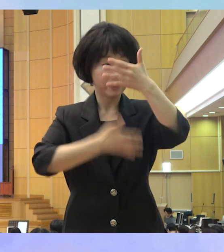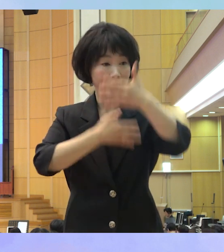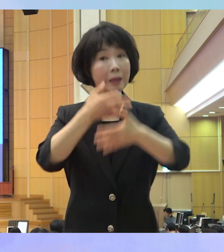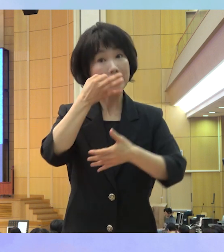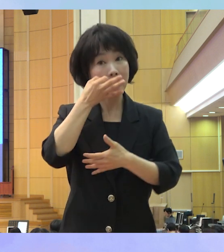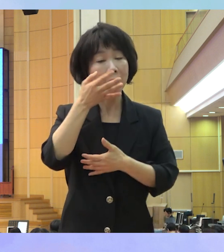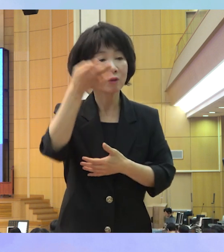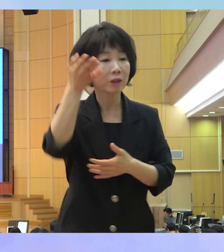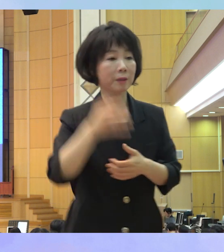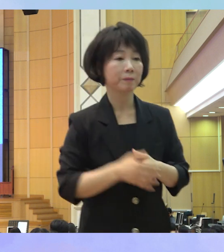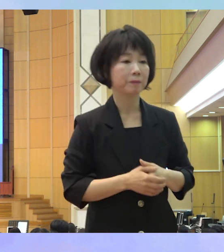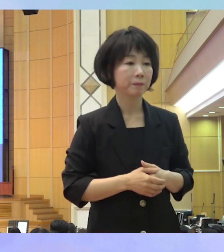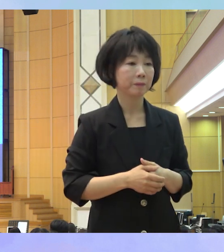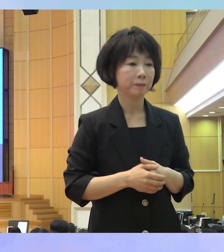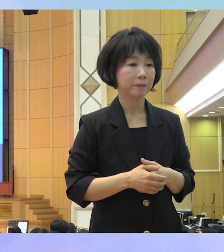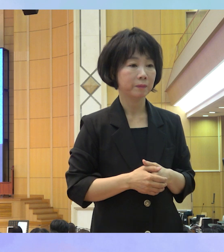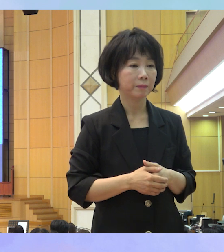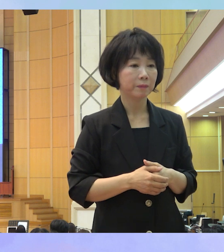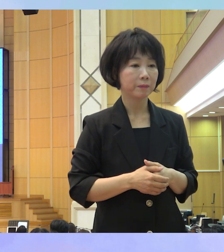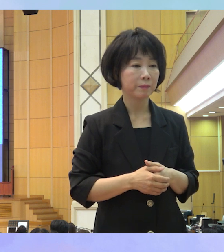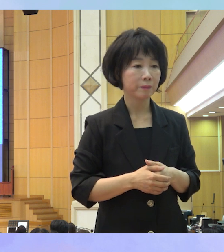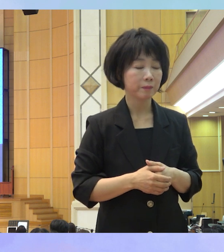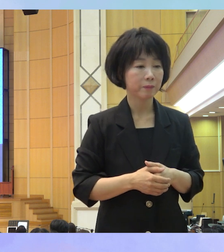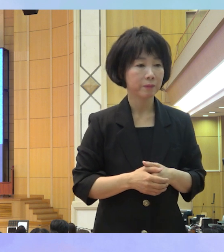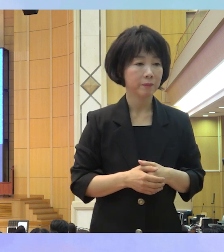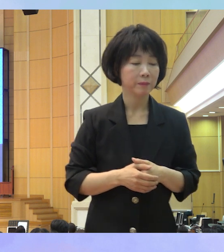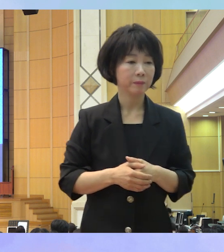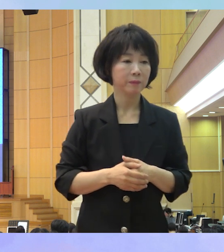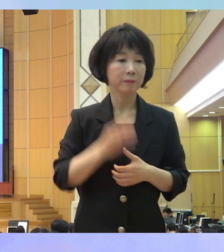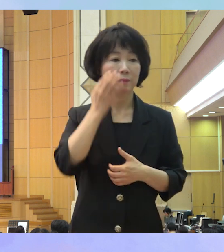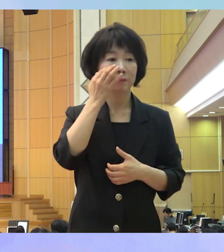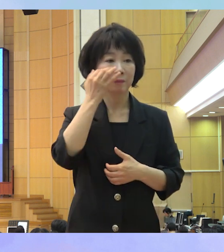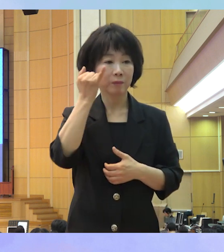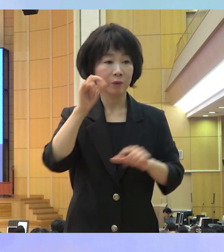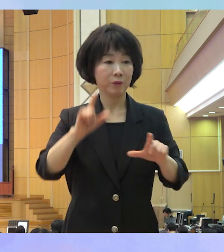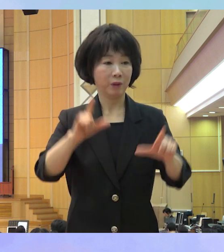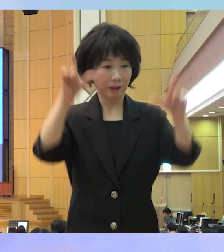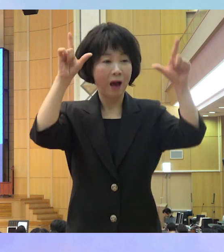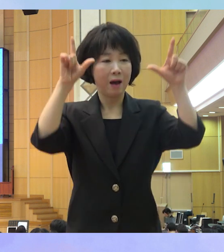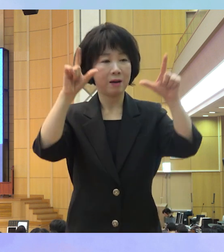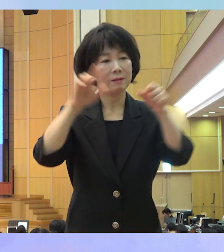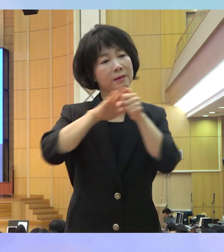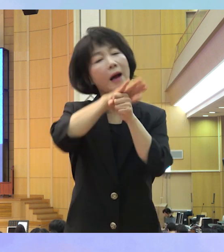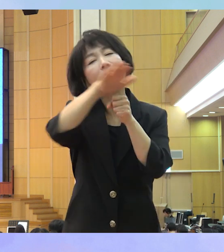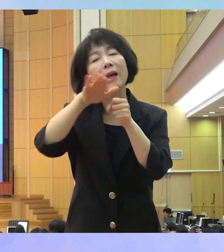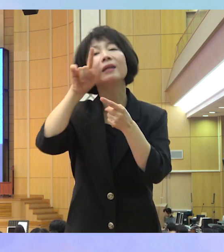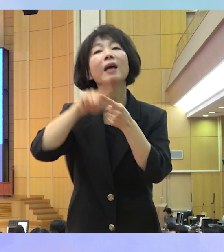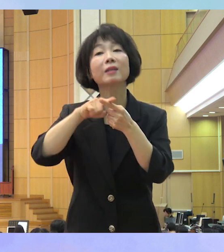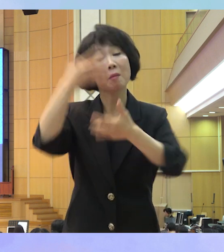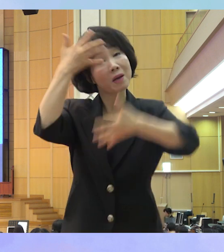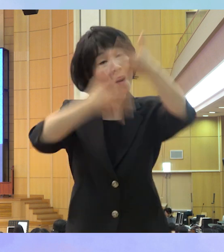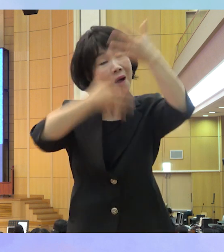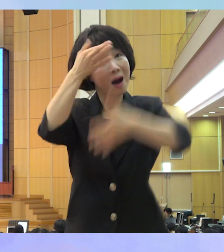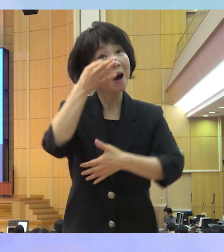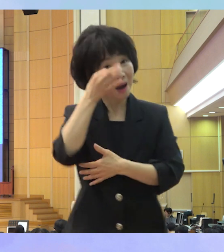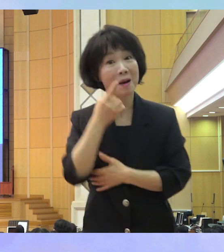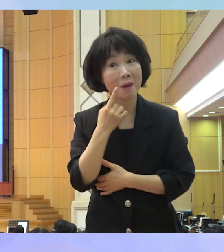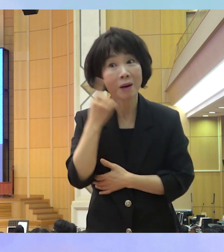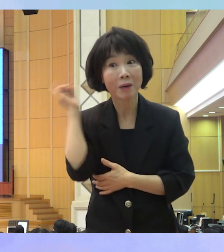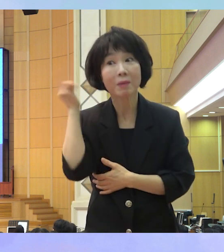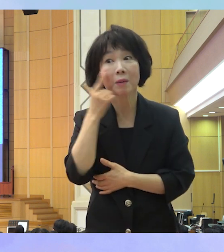길어요. 저희가 좀 사전 제작을 이렇게 해가지고 영상물을 부모님의 사랑과 이런 것을 한번 느껴보시기를